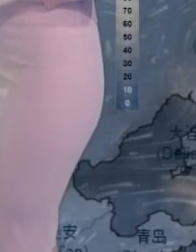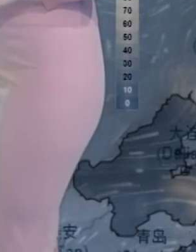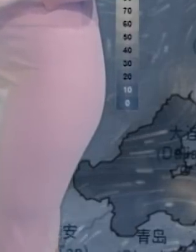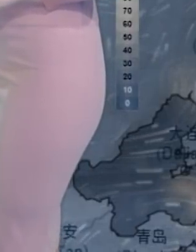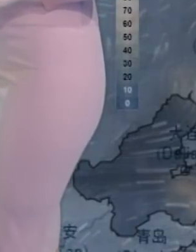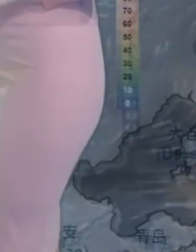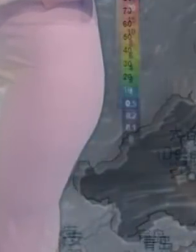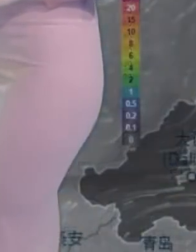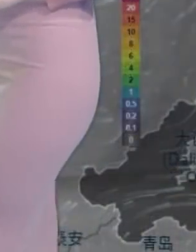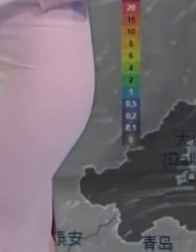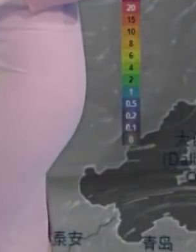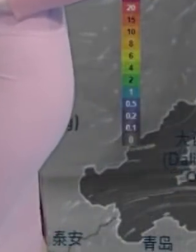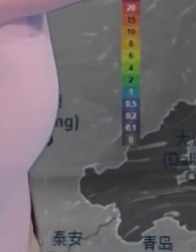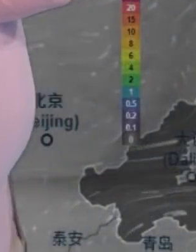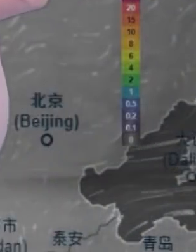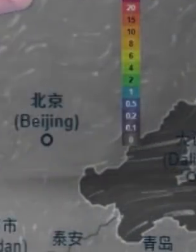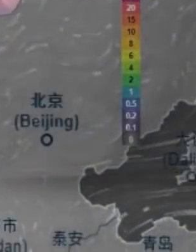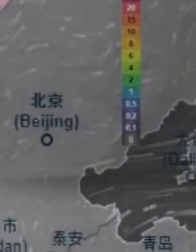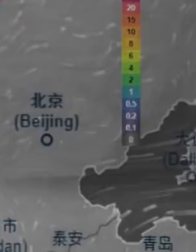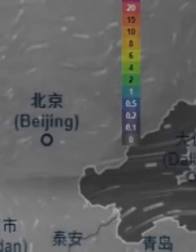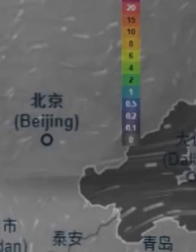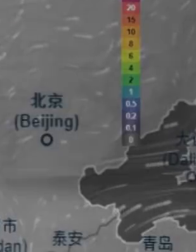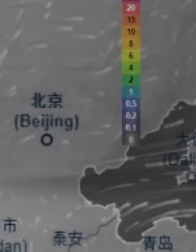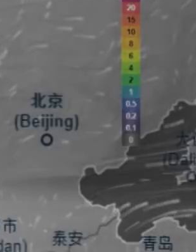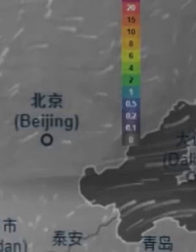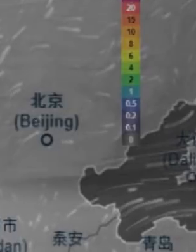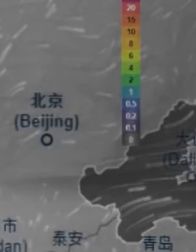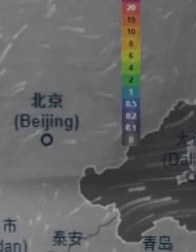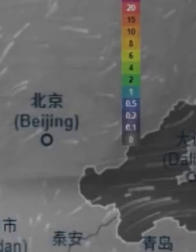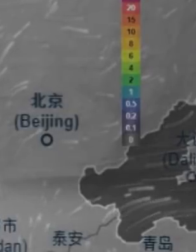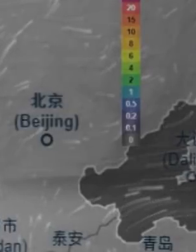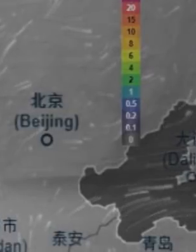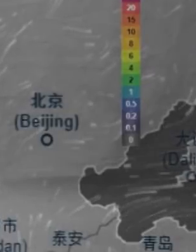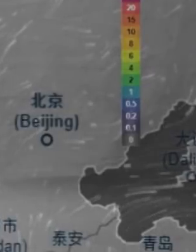болоод зүүн аймагуд нутгийн зарим газраар за өдөртөө бол зүүн